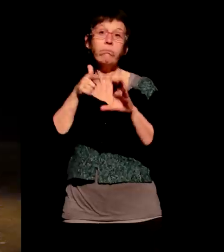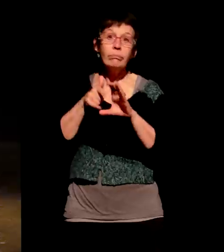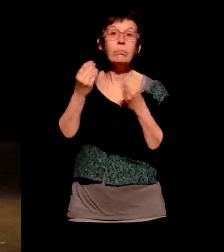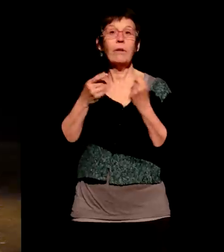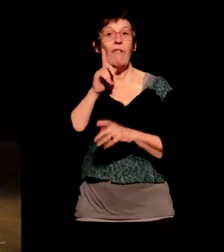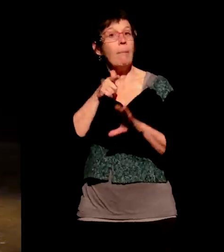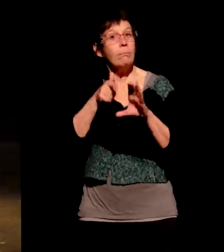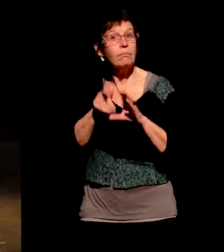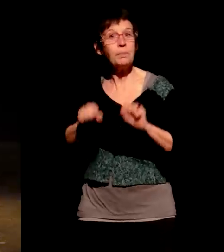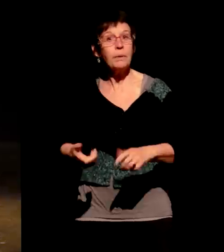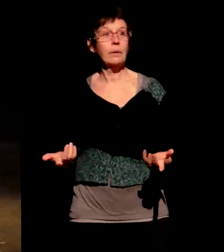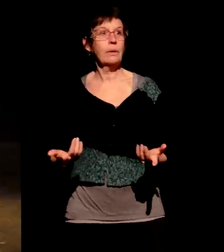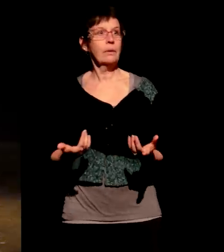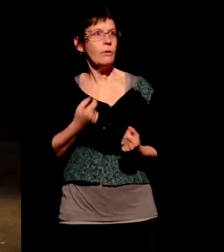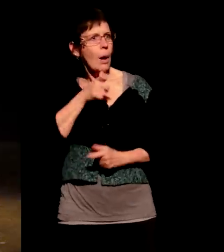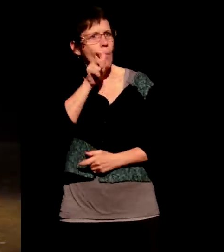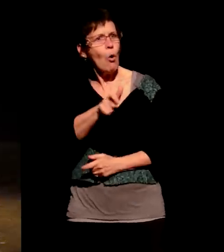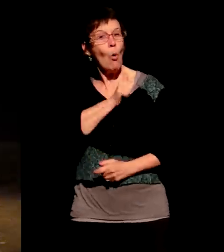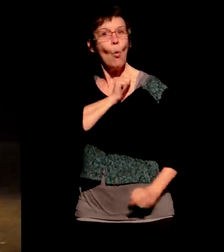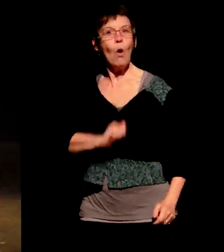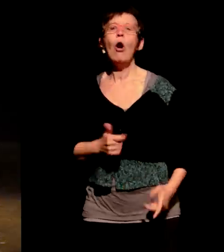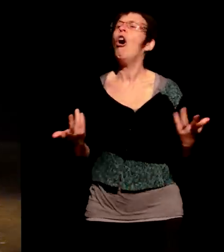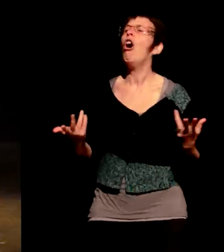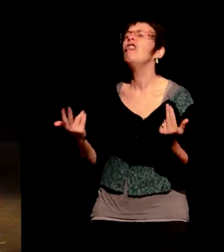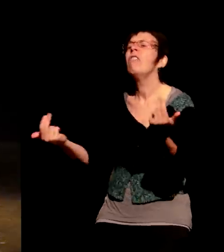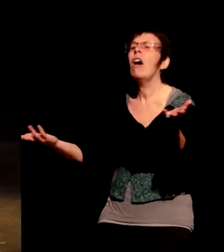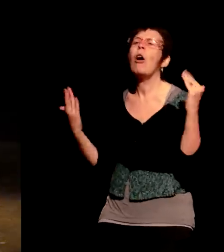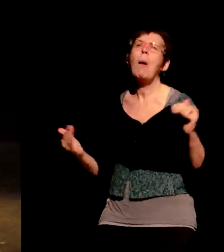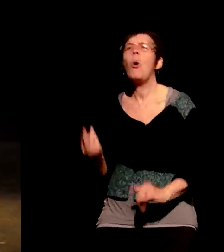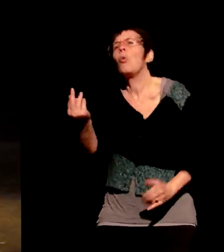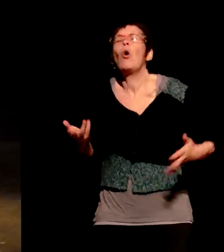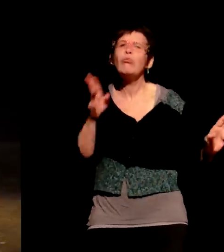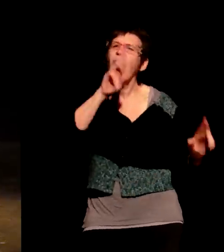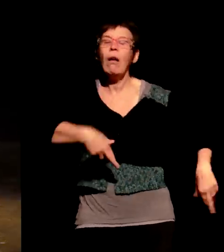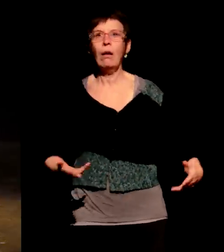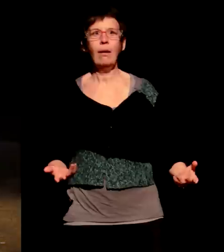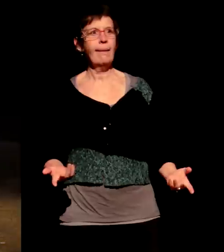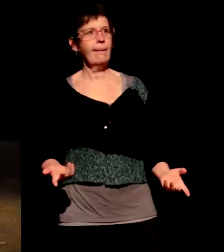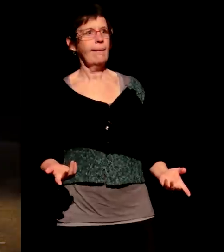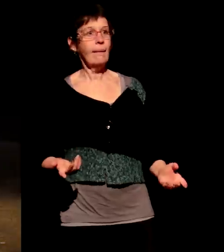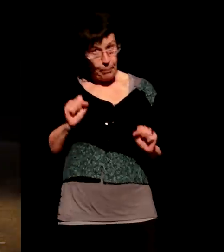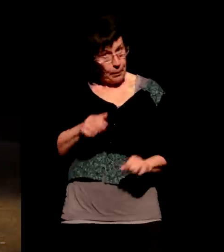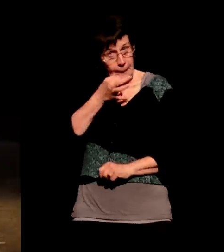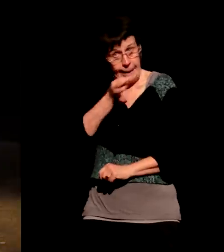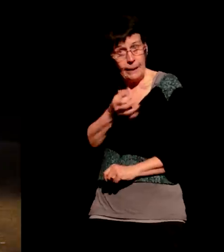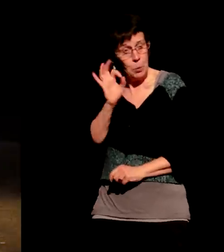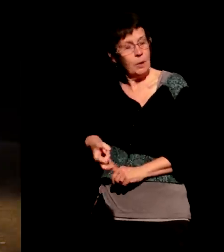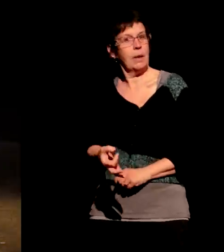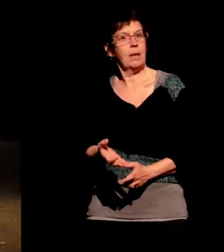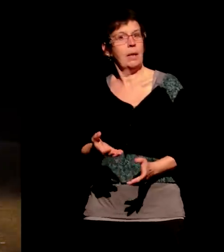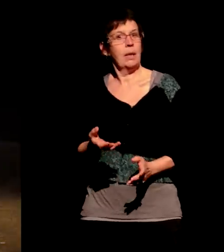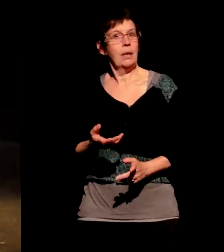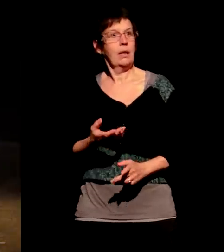terriblement homophobe et sexiste, surtout vu la violence qu'il porte. Les gens me disent « Oh, ça va, on peut plus rien dire, ça va. » J'ai pas dit que tu pouvais pas le dire. J'ai